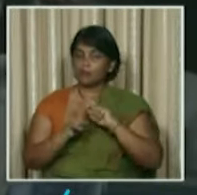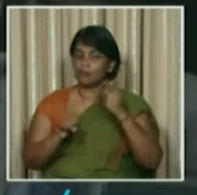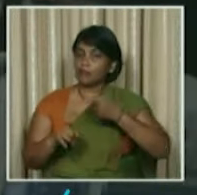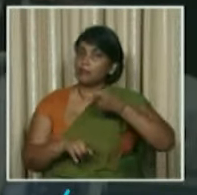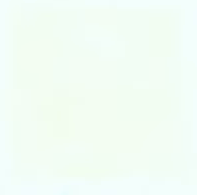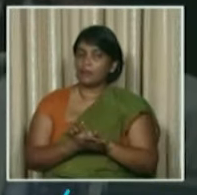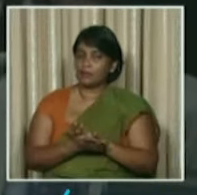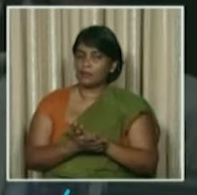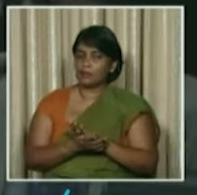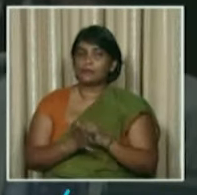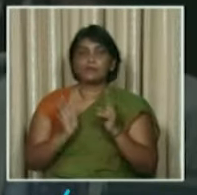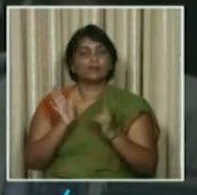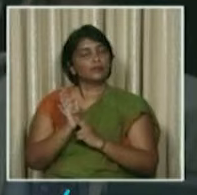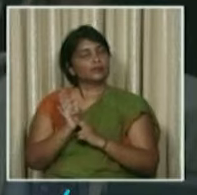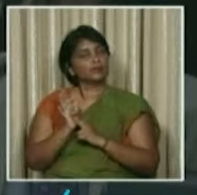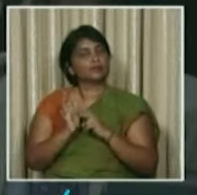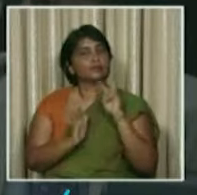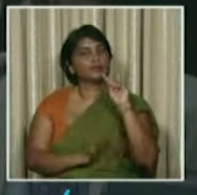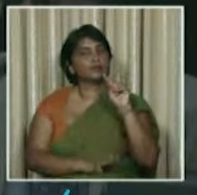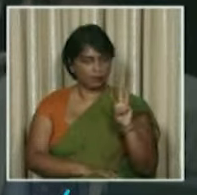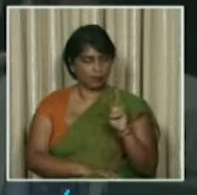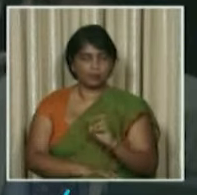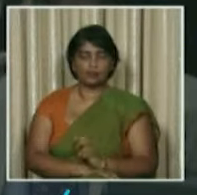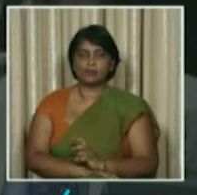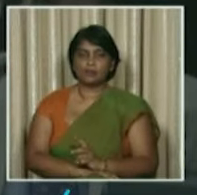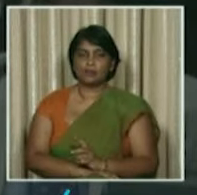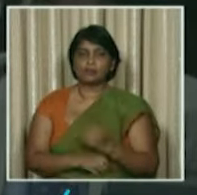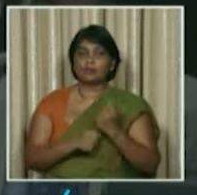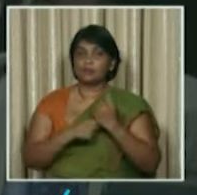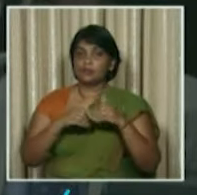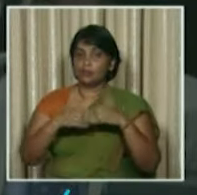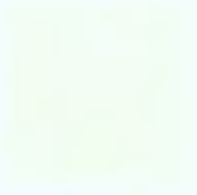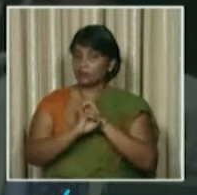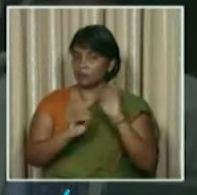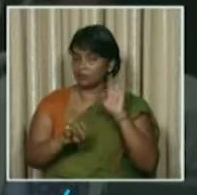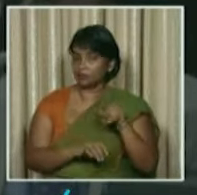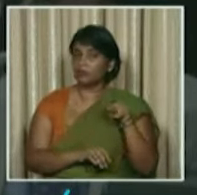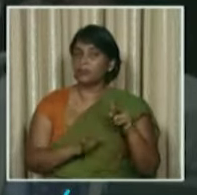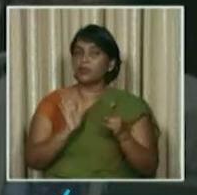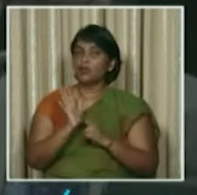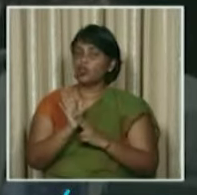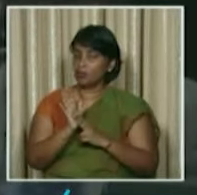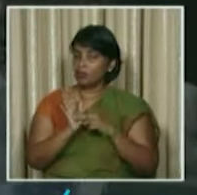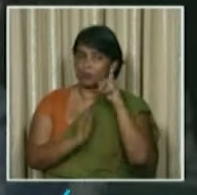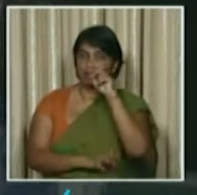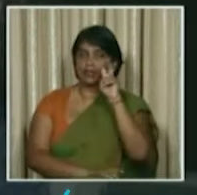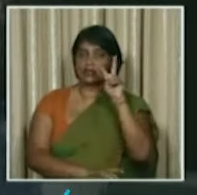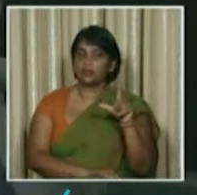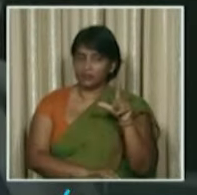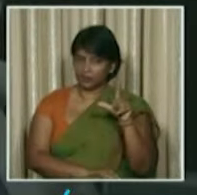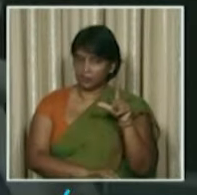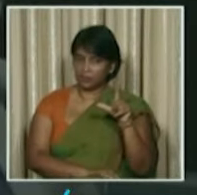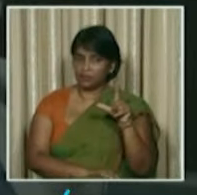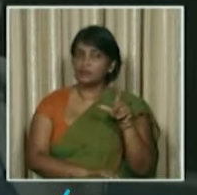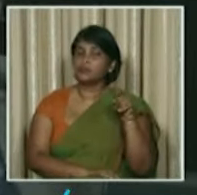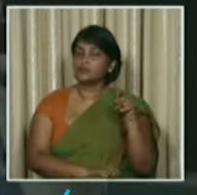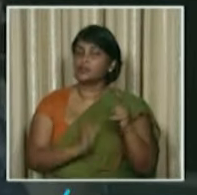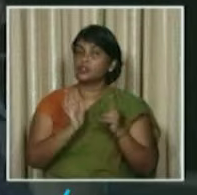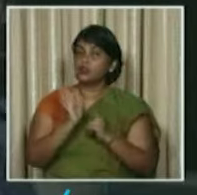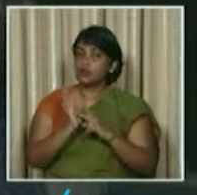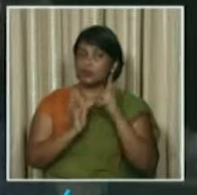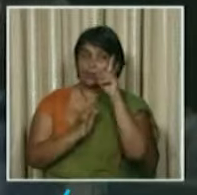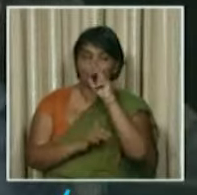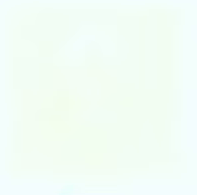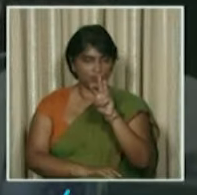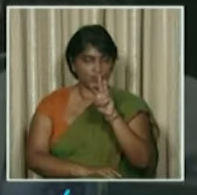කරලා තියෙන්නේ නොවැම්බර් මාස 23 වෙනි දින. ගැසට් එක කරලා තියෙන්නේ නොවැම්බර් මාස 27 වෙනි දින. ඉතින් නොවැම්බර් මාස